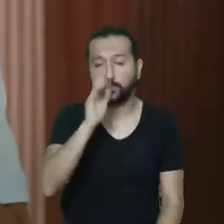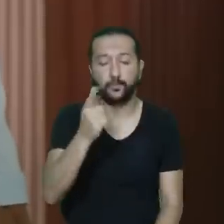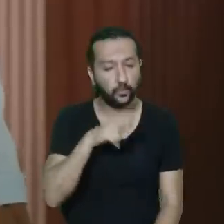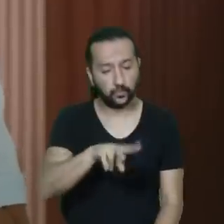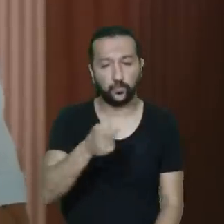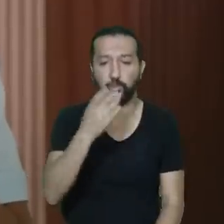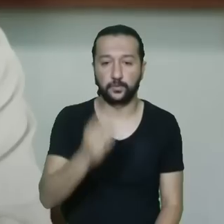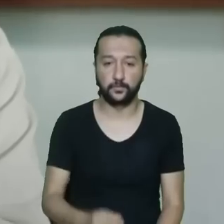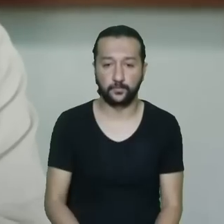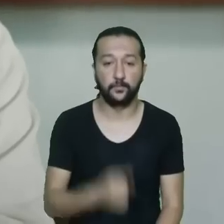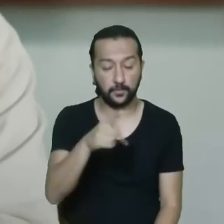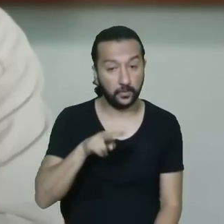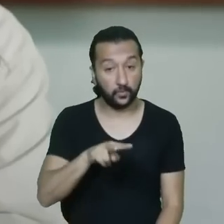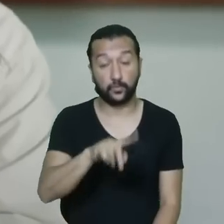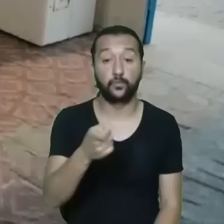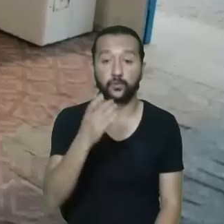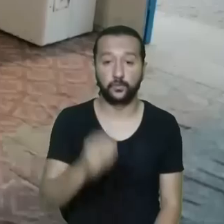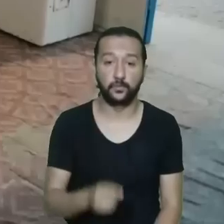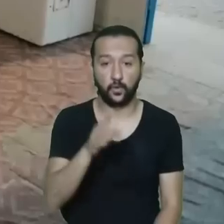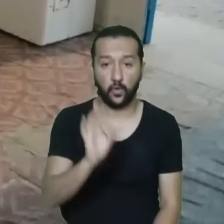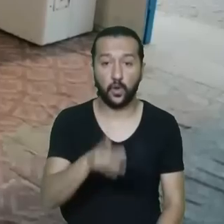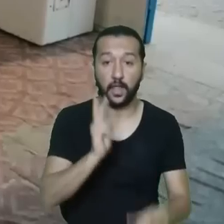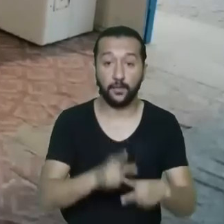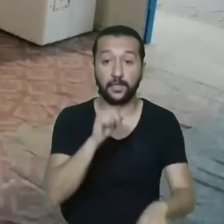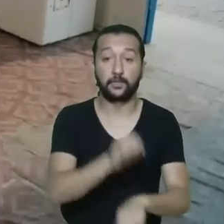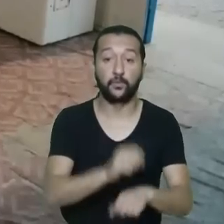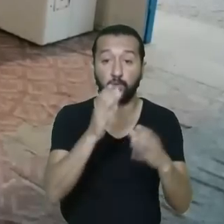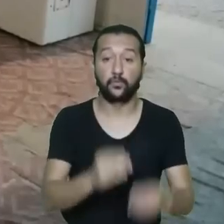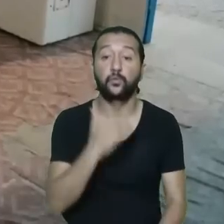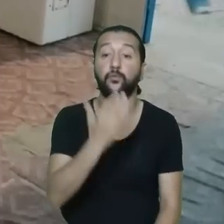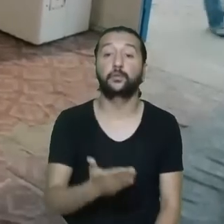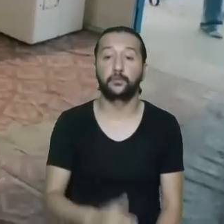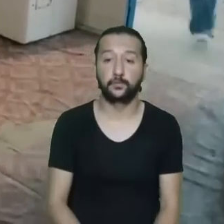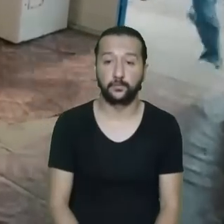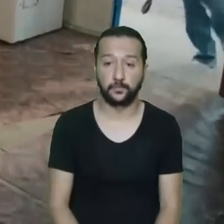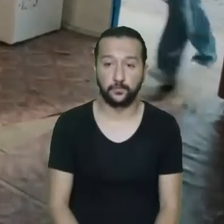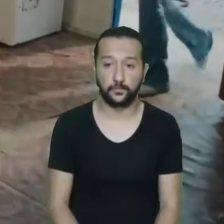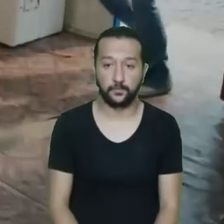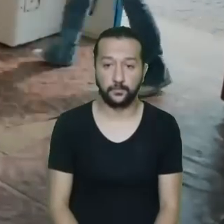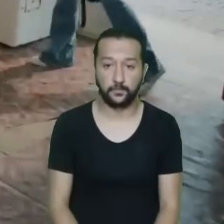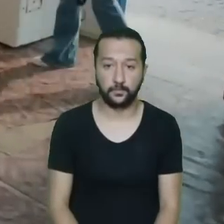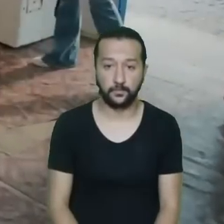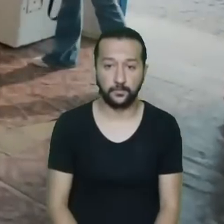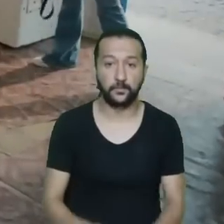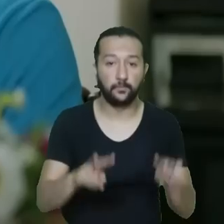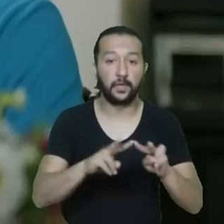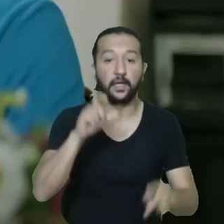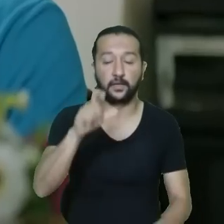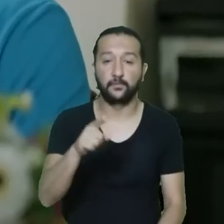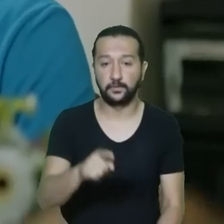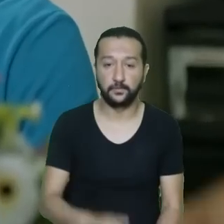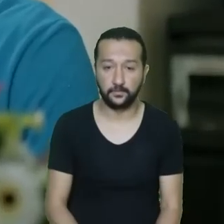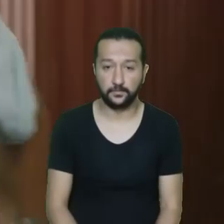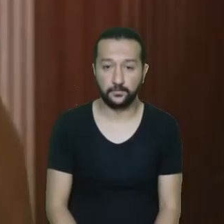çaresini bulacağız. Bir yolunu bulacağız. Öyle hemen teslim olmak var mı bizim kitabımızda? Sibel koluna